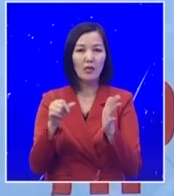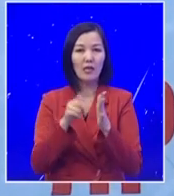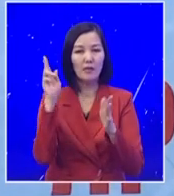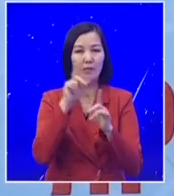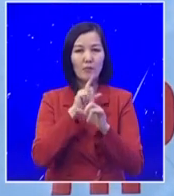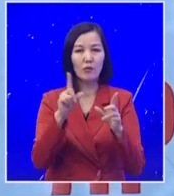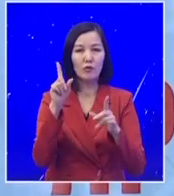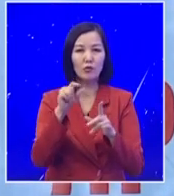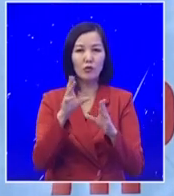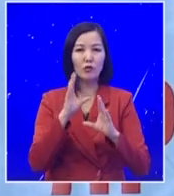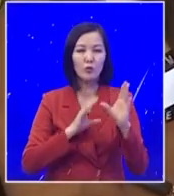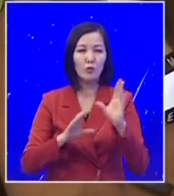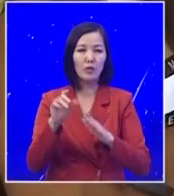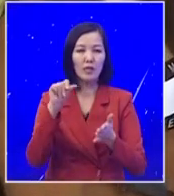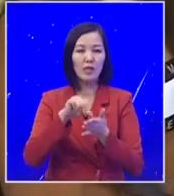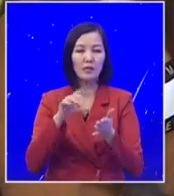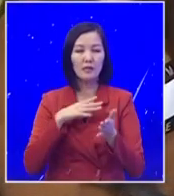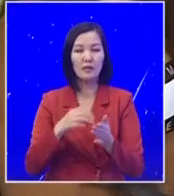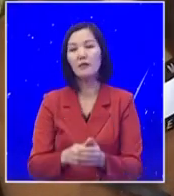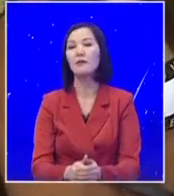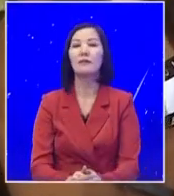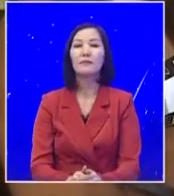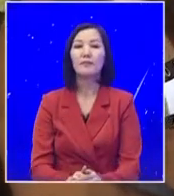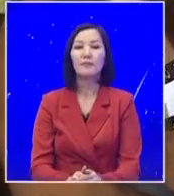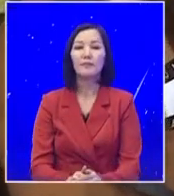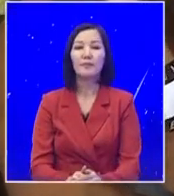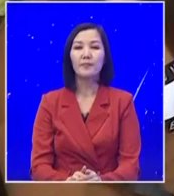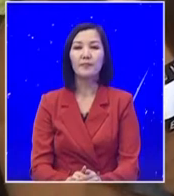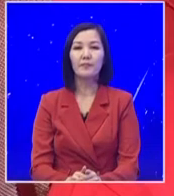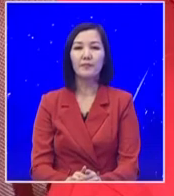білім ордасынан 100-ден астам студент қатысты.